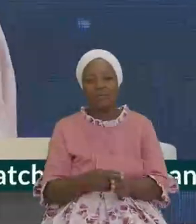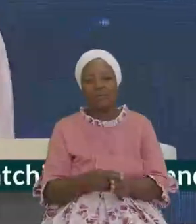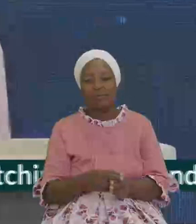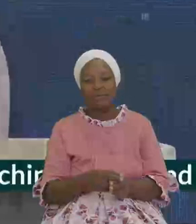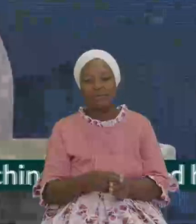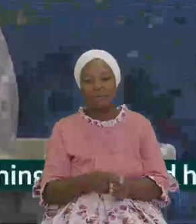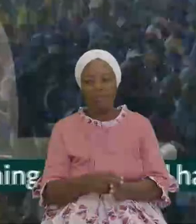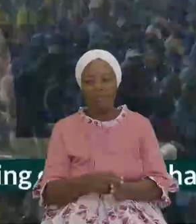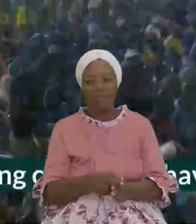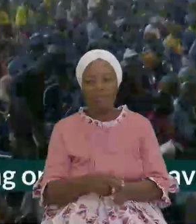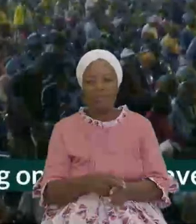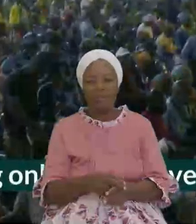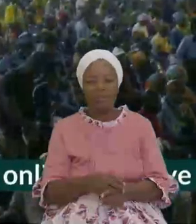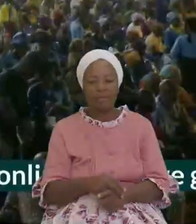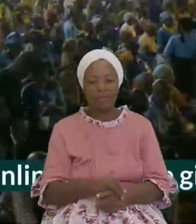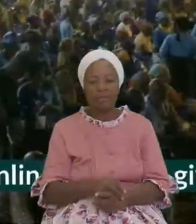de ta guérison.